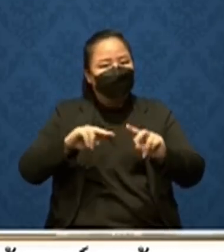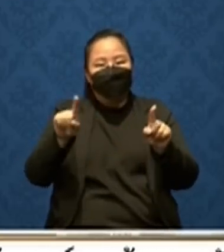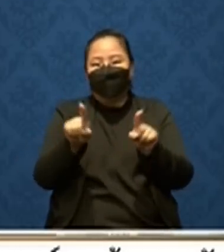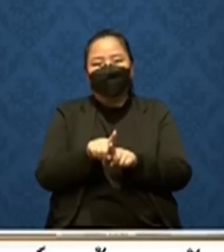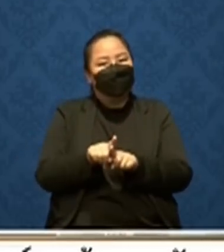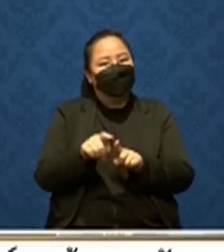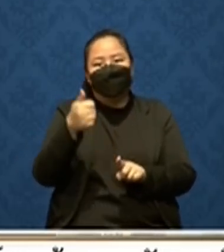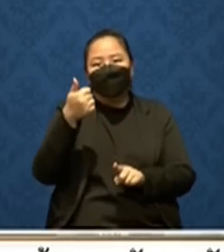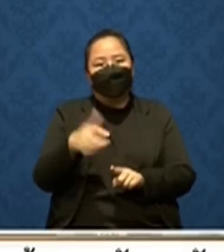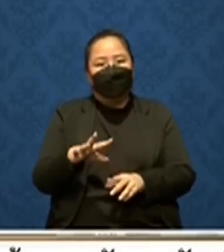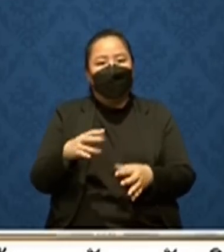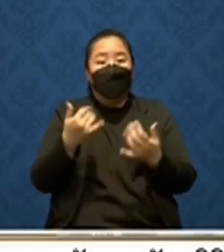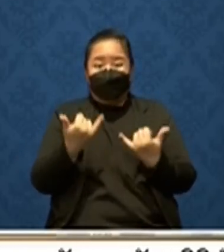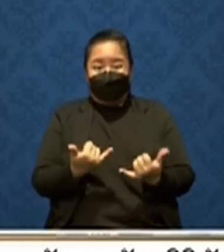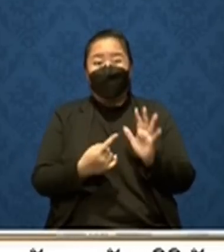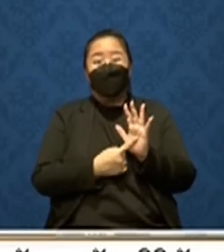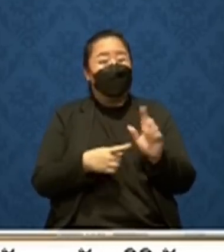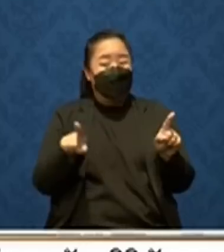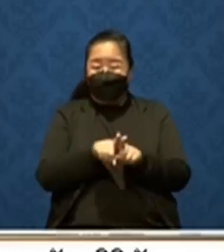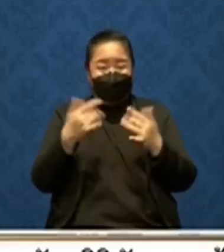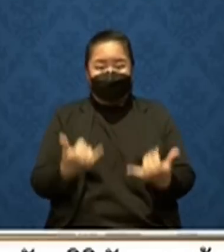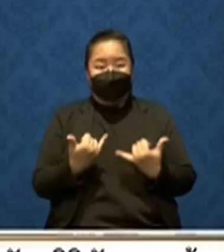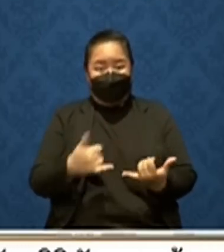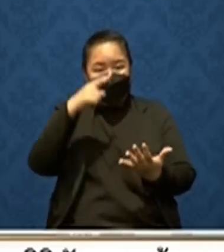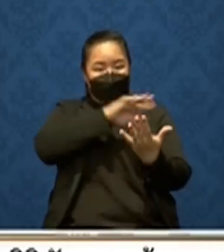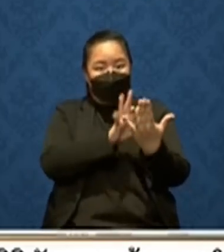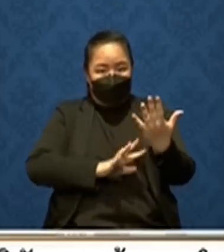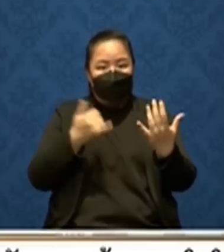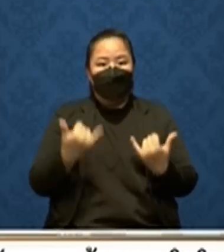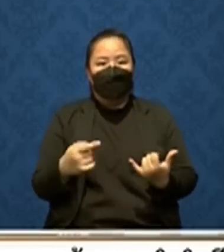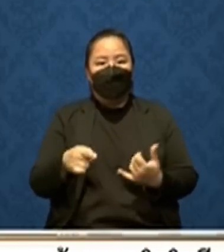เหมือนที่เห็นอยู่ในปัจจุบันนี้นี่คือความ